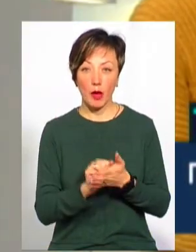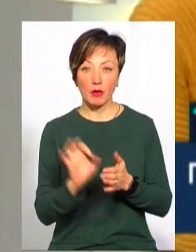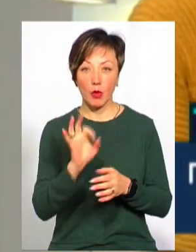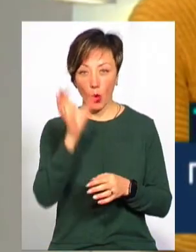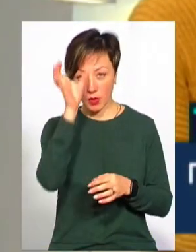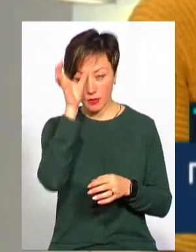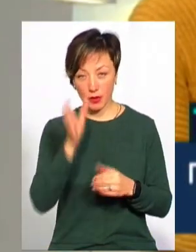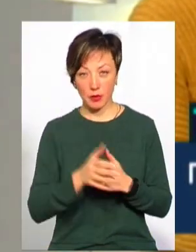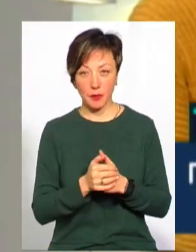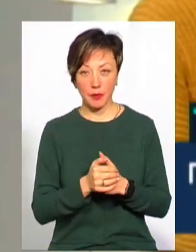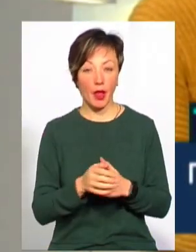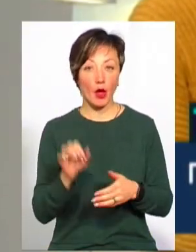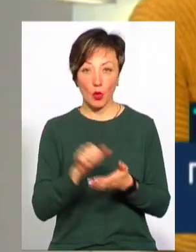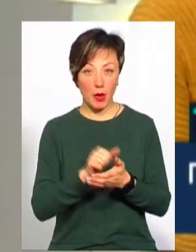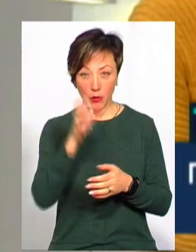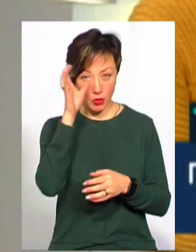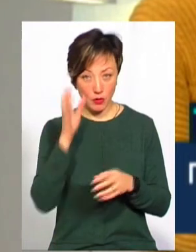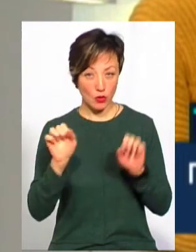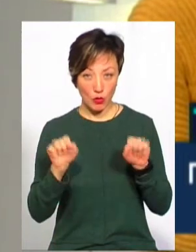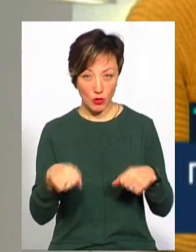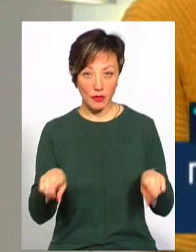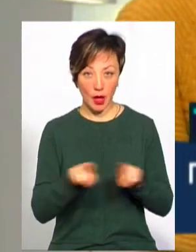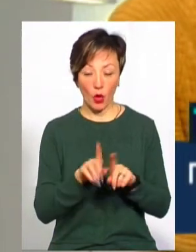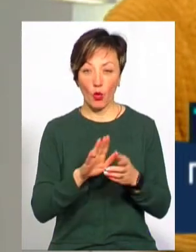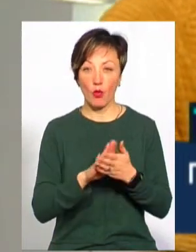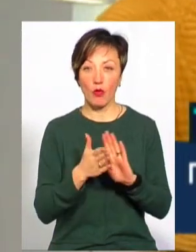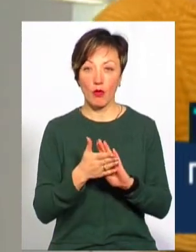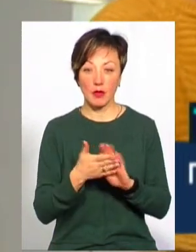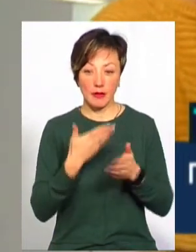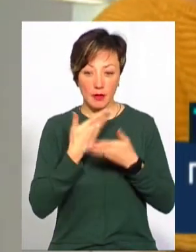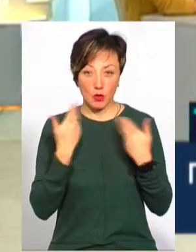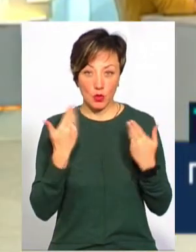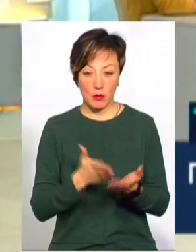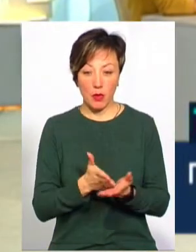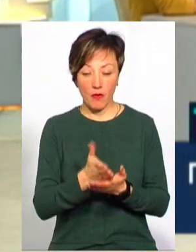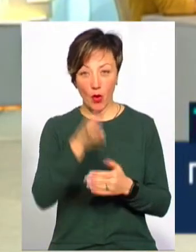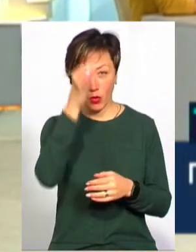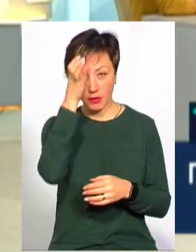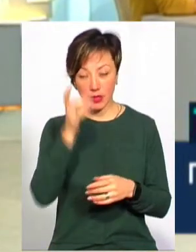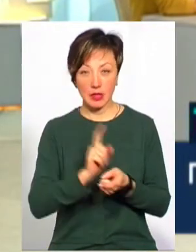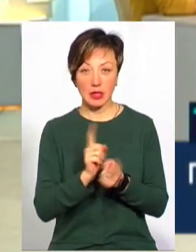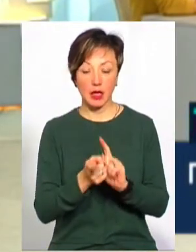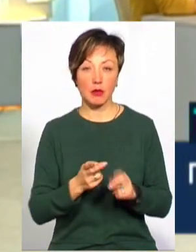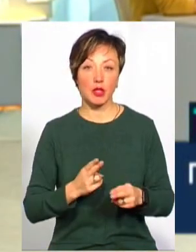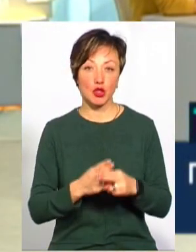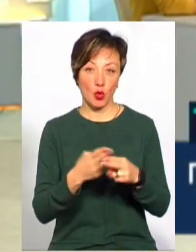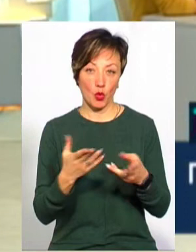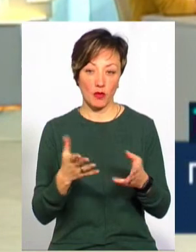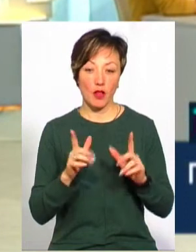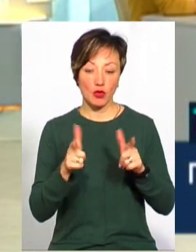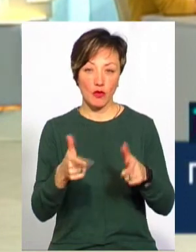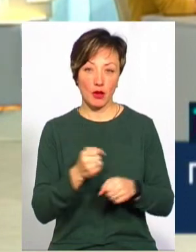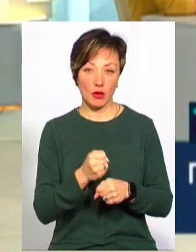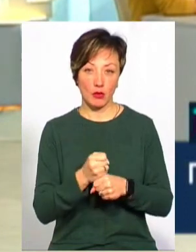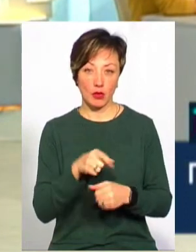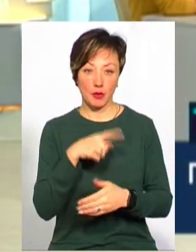про освіту. От документ про освіту. Чи може в таких умовах відсутність профільної освіти стати перешкодою у